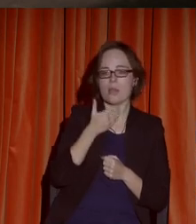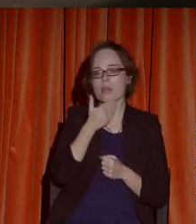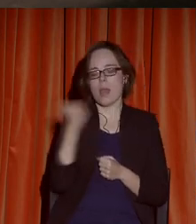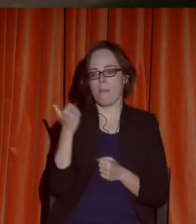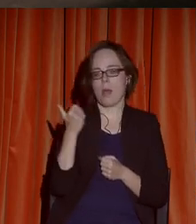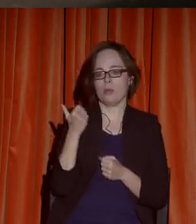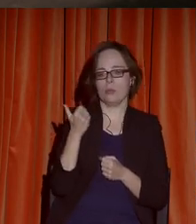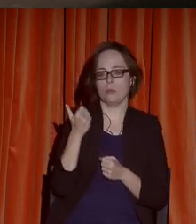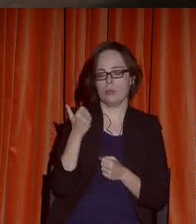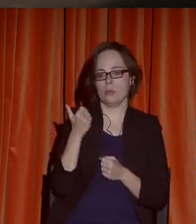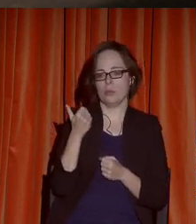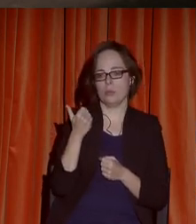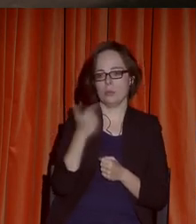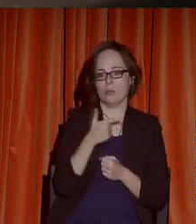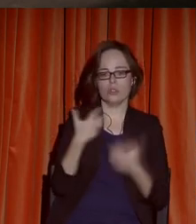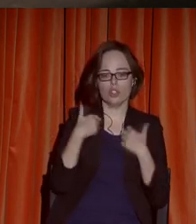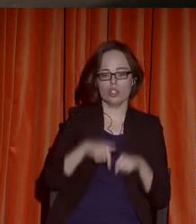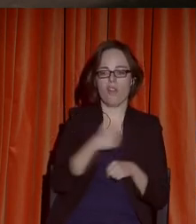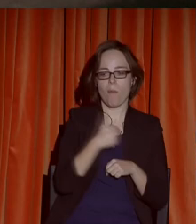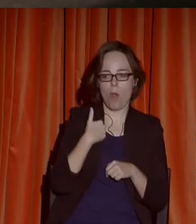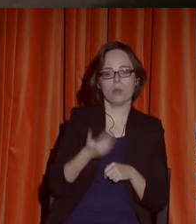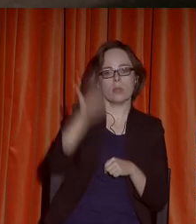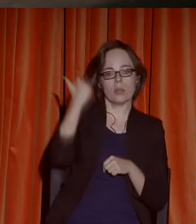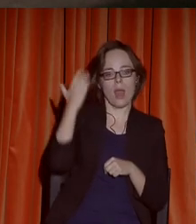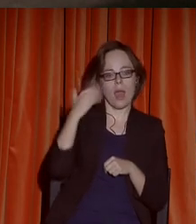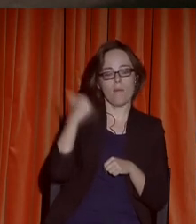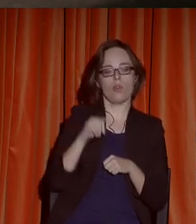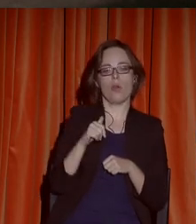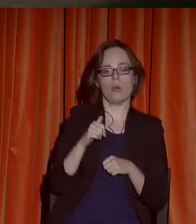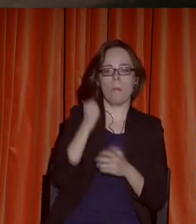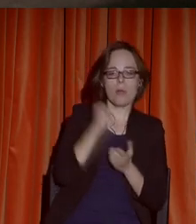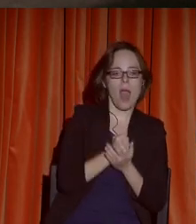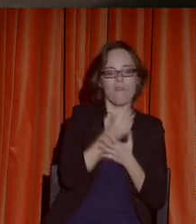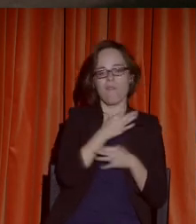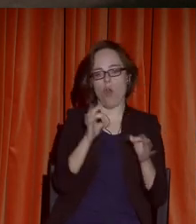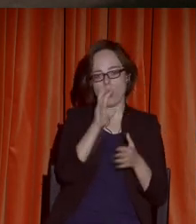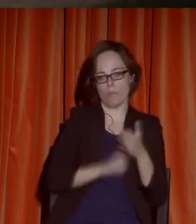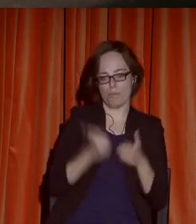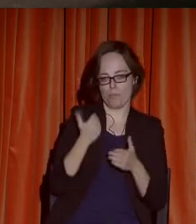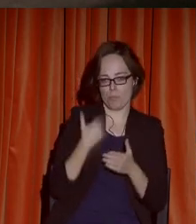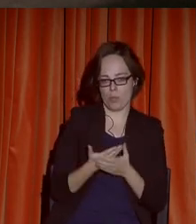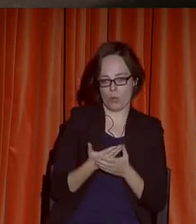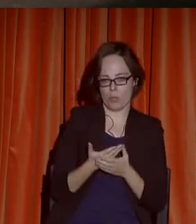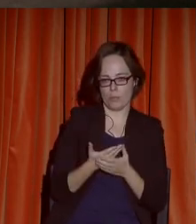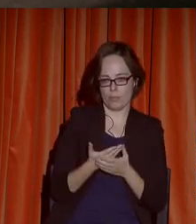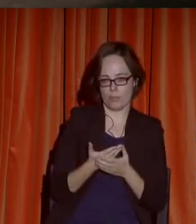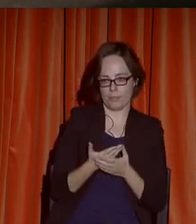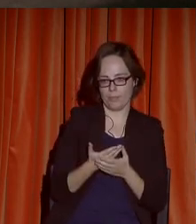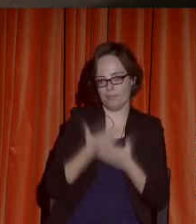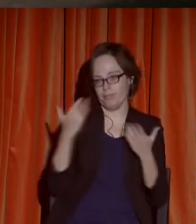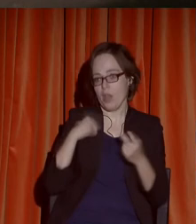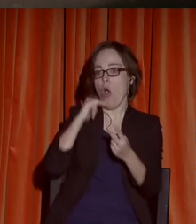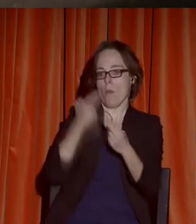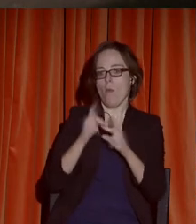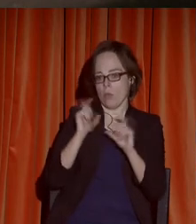jakim może być właśnie życie w Polsce, w której prawa i wolności były odbierane? Nie mam punktu odniesienia, jakim